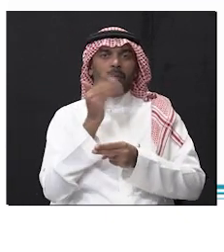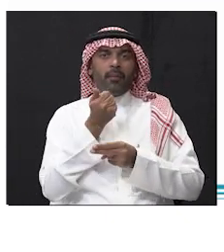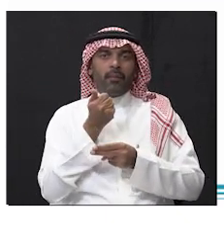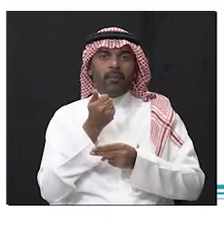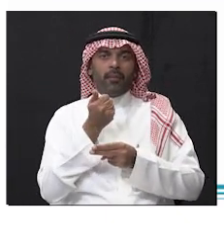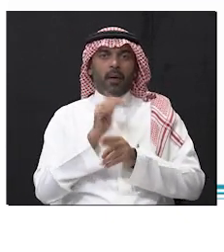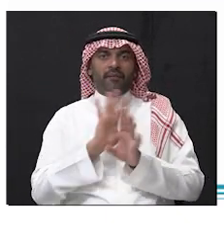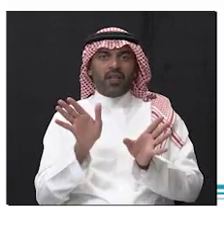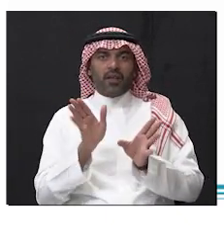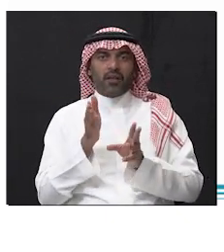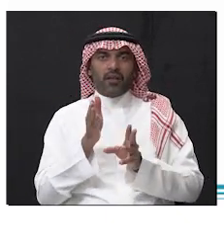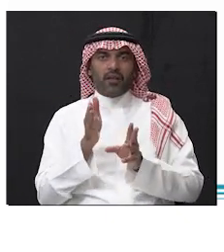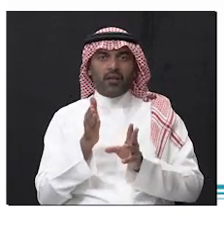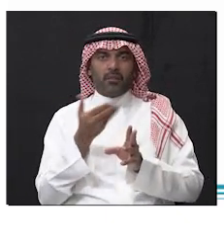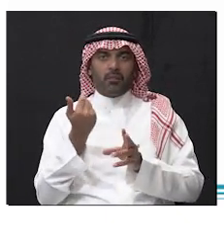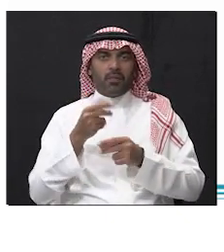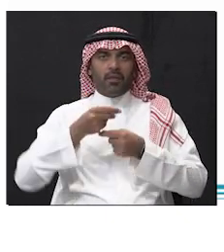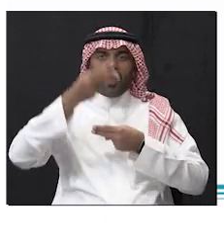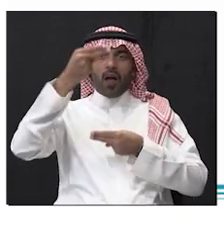أحسنتم.